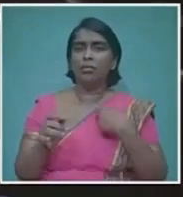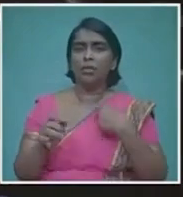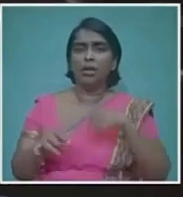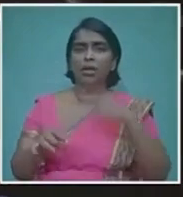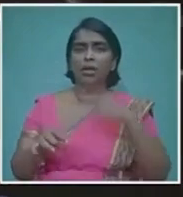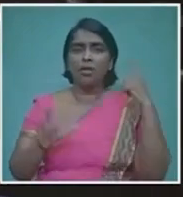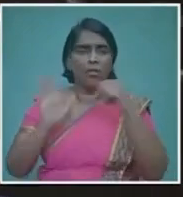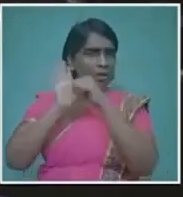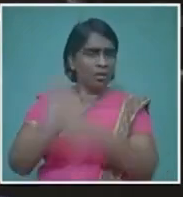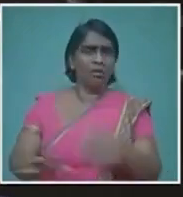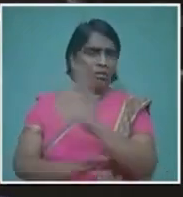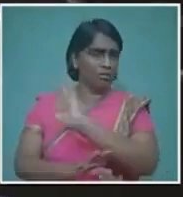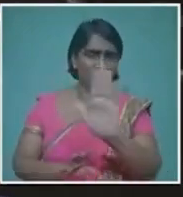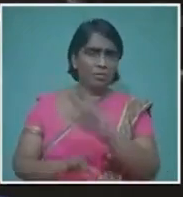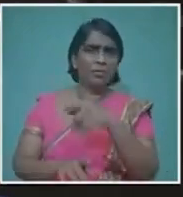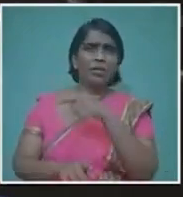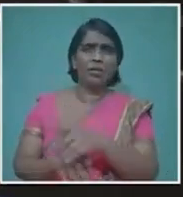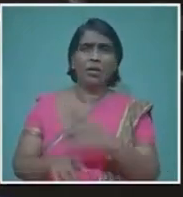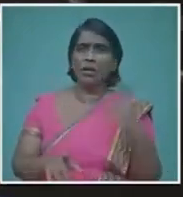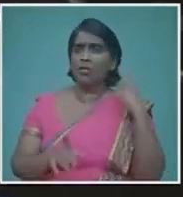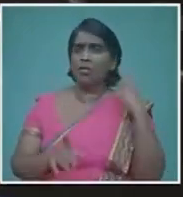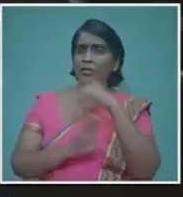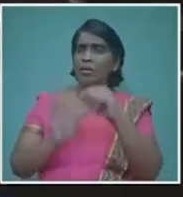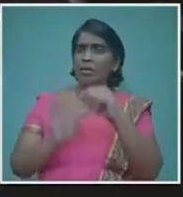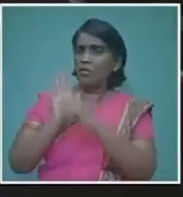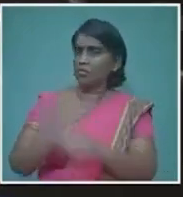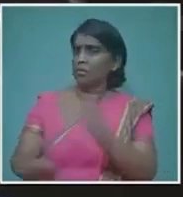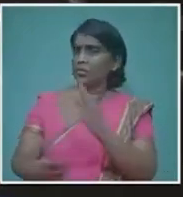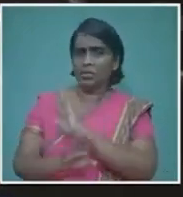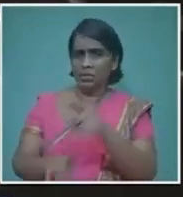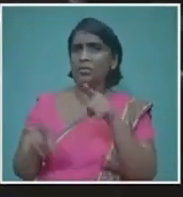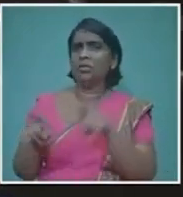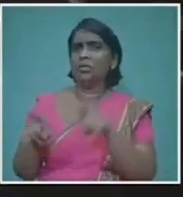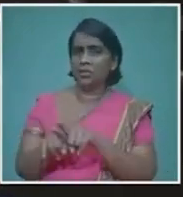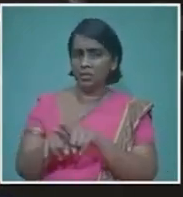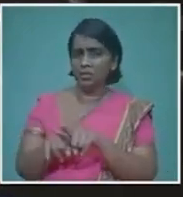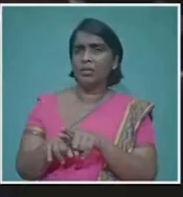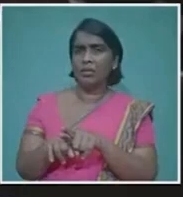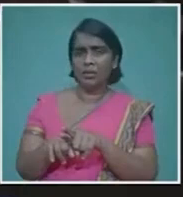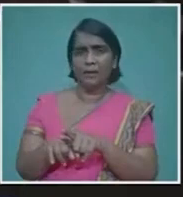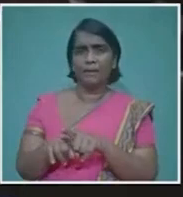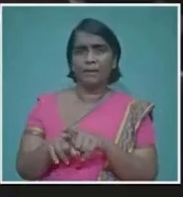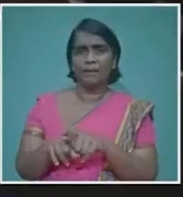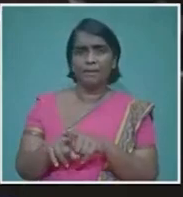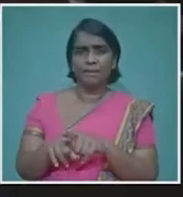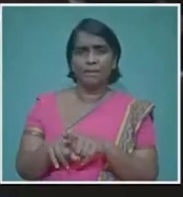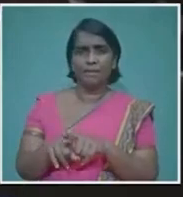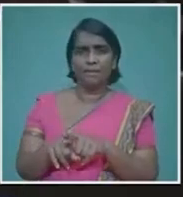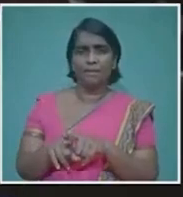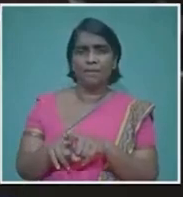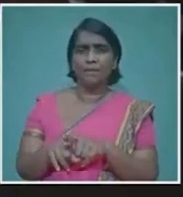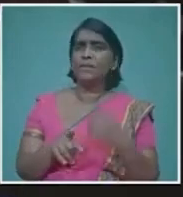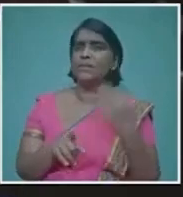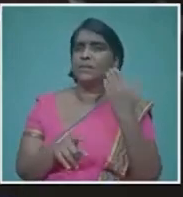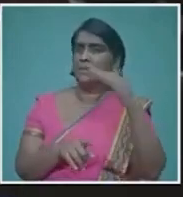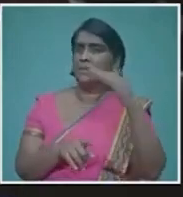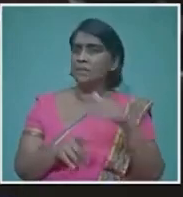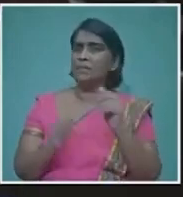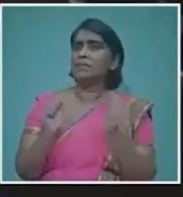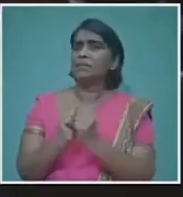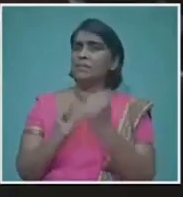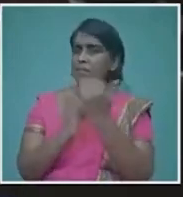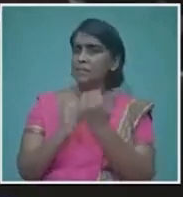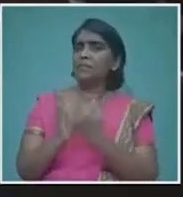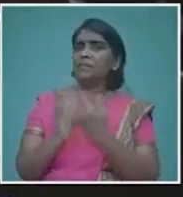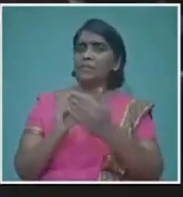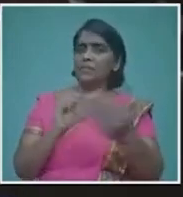හමුදාට අගෞරව කරන්න එපා. මේ ත්‍රිවිධ හමුදාට යුද්ධ හමුදාට අගෞරව කරන්න එපා. මේ ඒක ඒ සිවිල් වැඩ පිළිවෙලක්